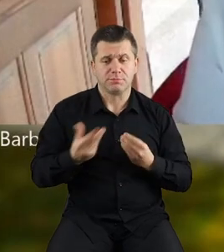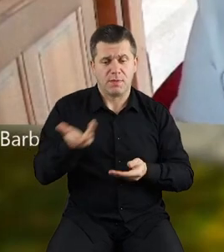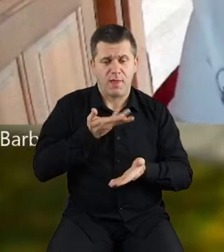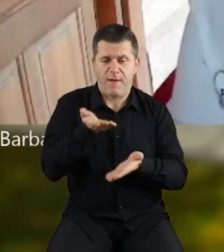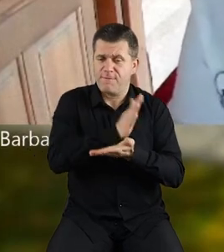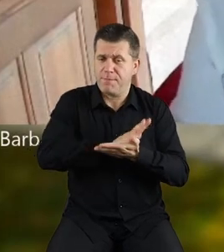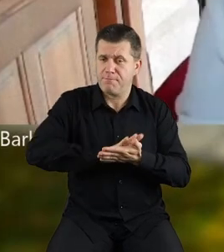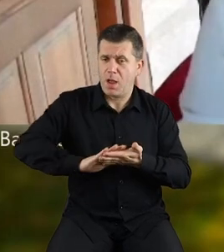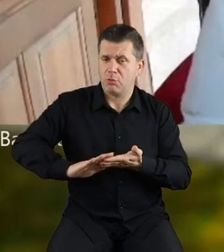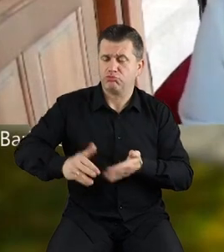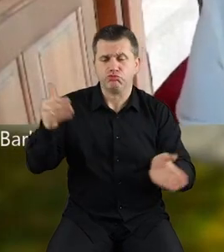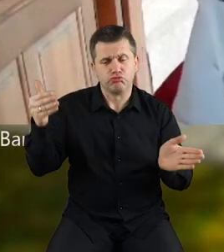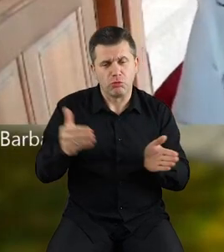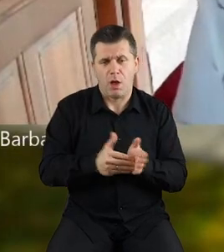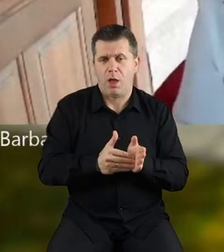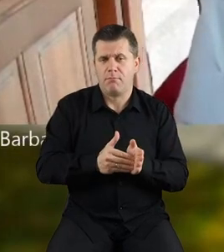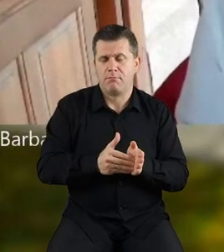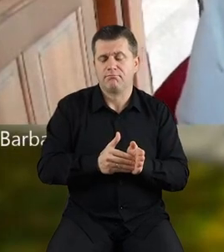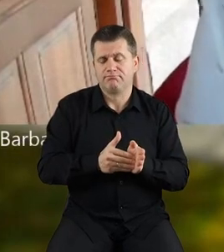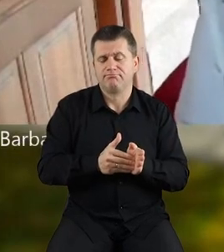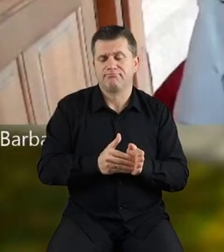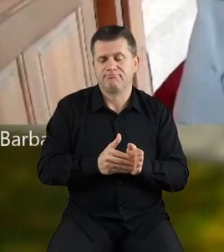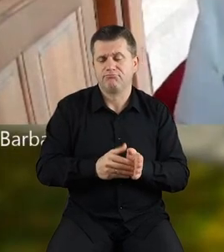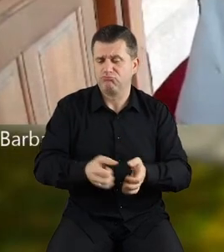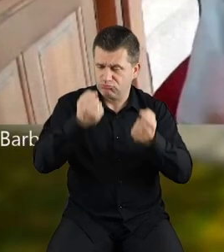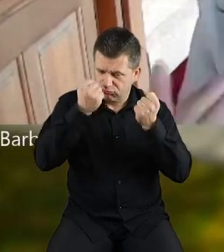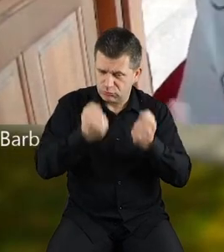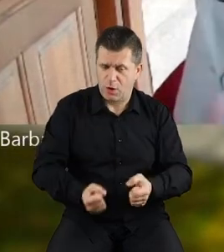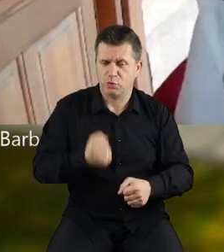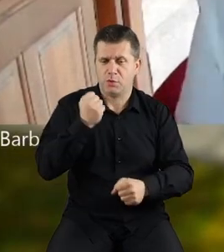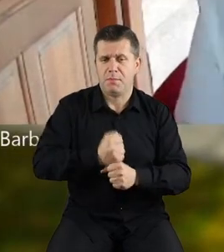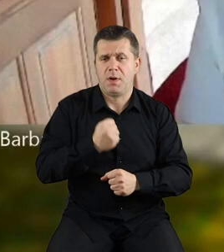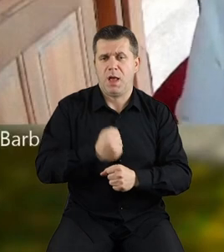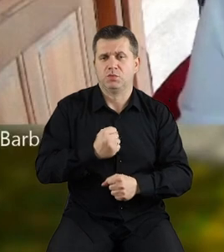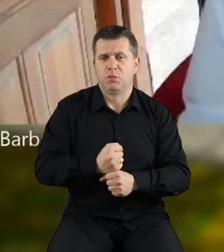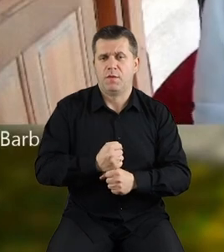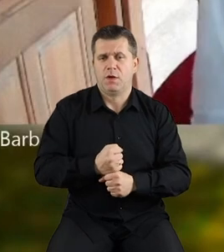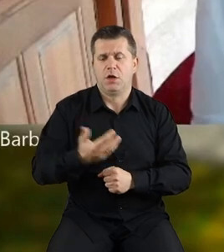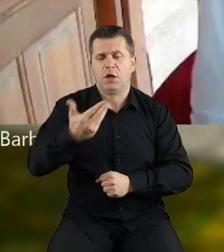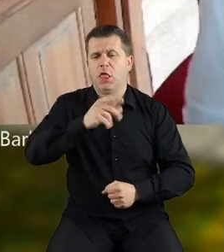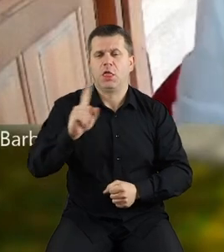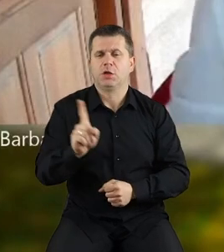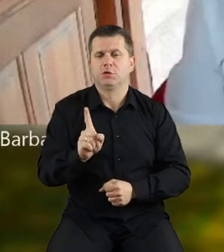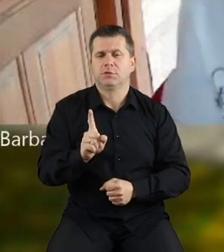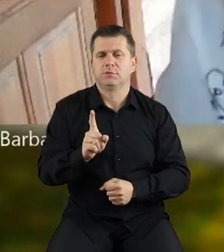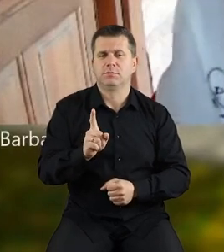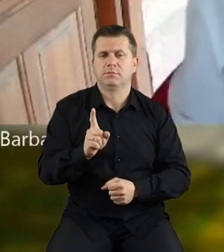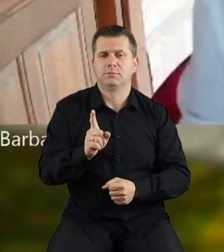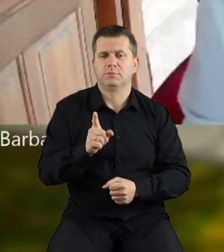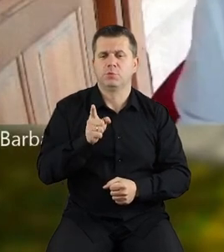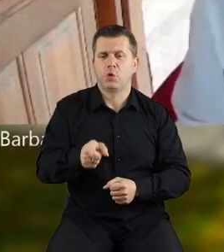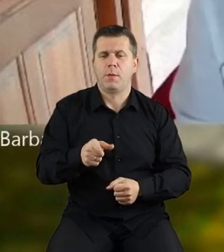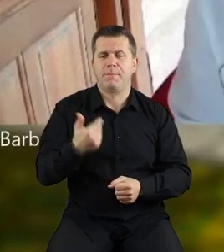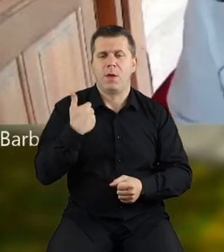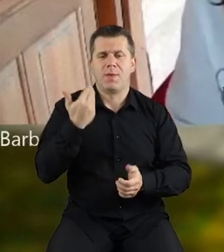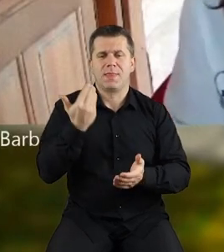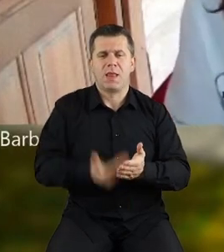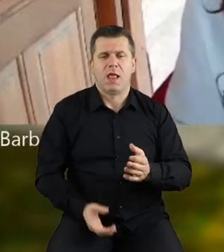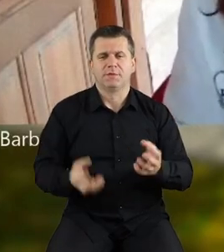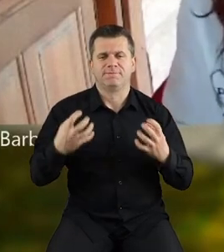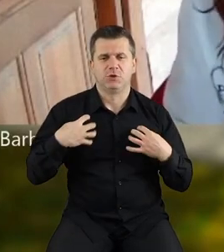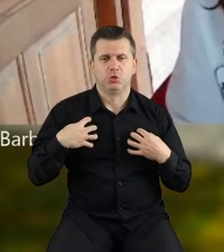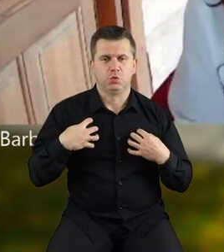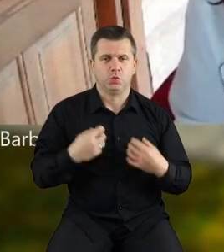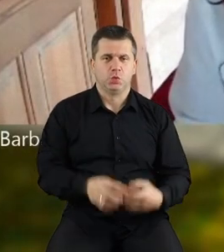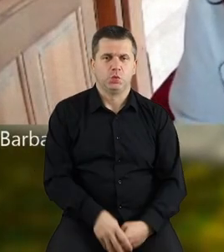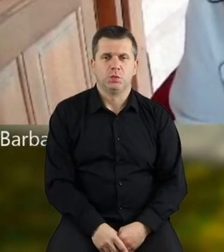otrzymać wybaczenie, trzeba na to zdecydowanie ciężej popracować, aniżeli wtedy, gdy je